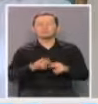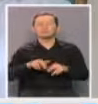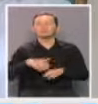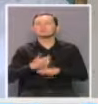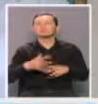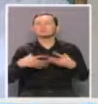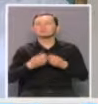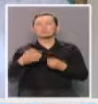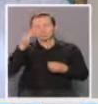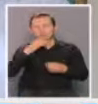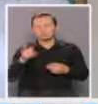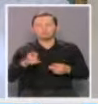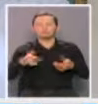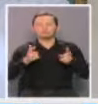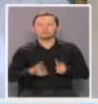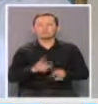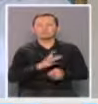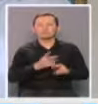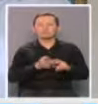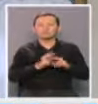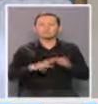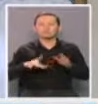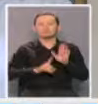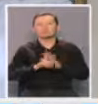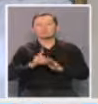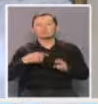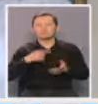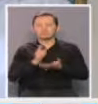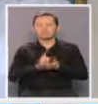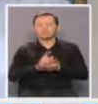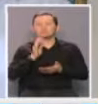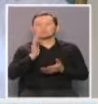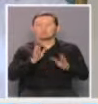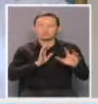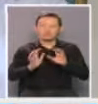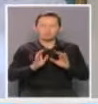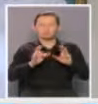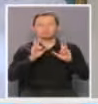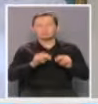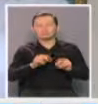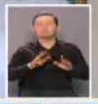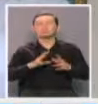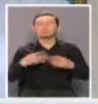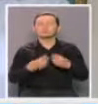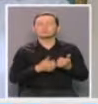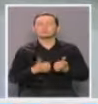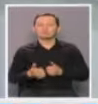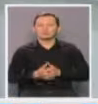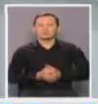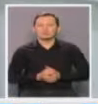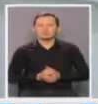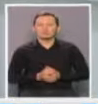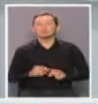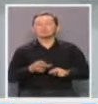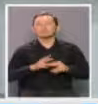семьи также согласен с этим мнением. Поэтому взял на себя обязательство, что будет заботиться о благополучии семьи.